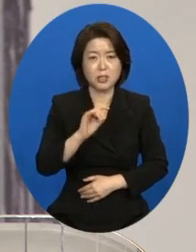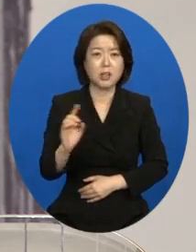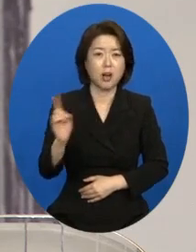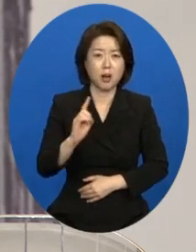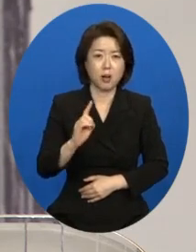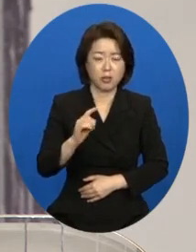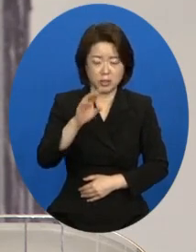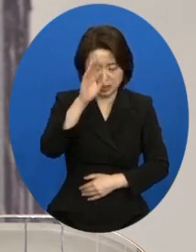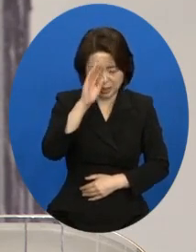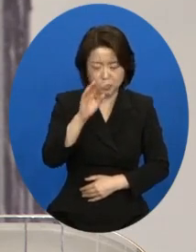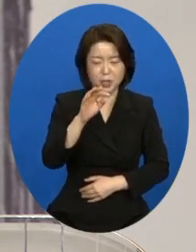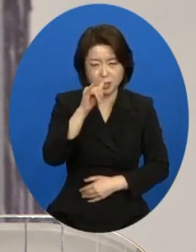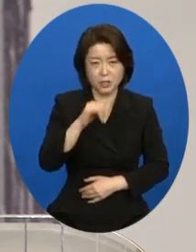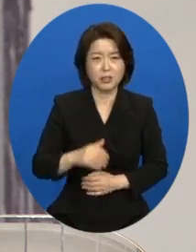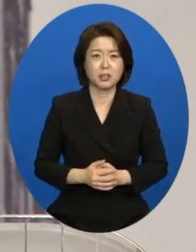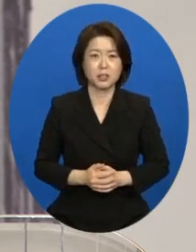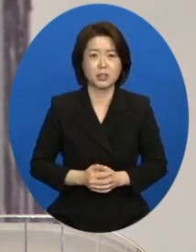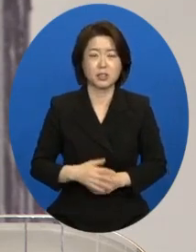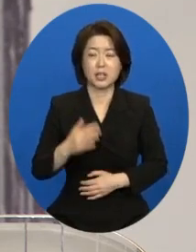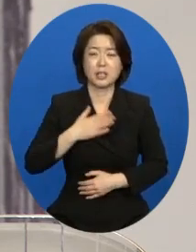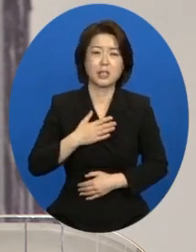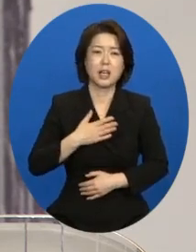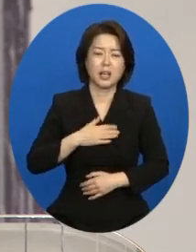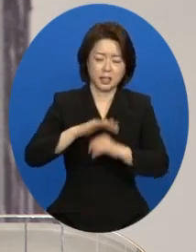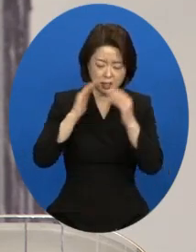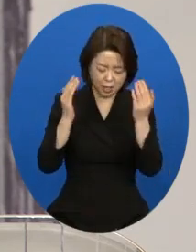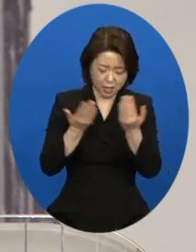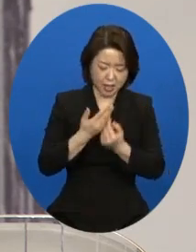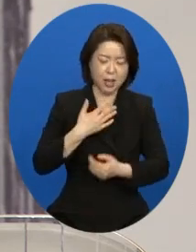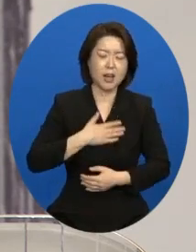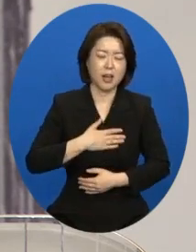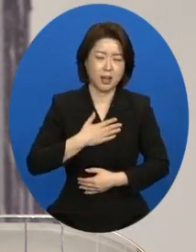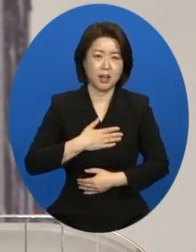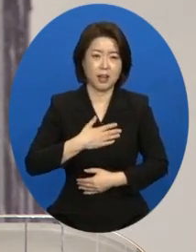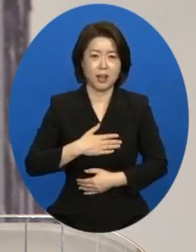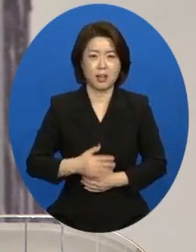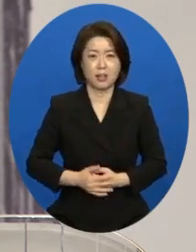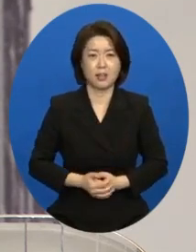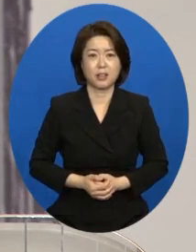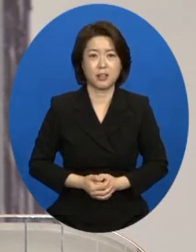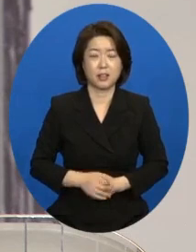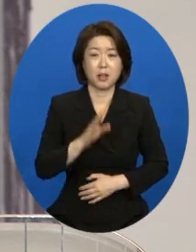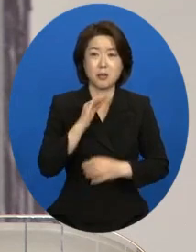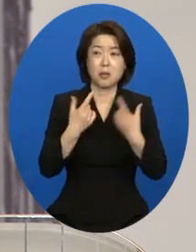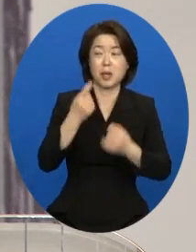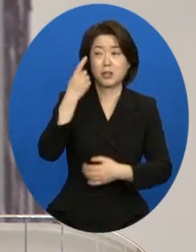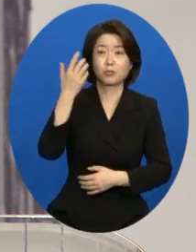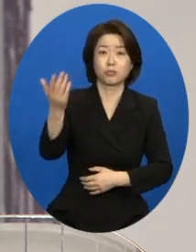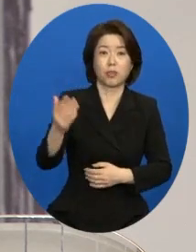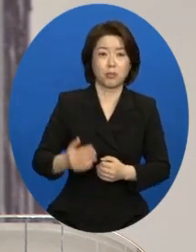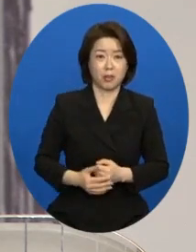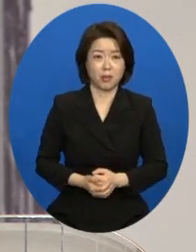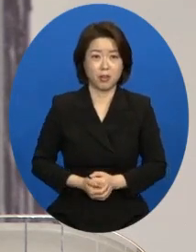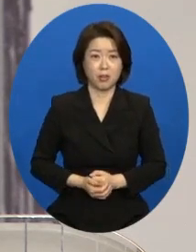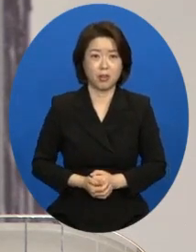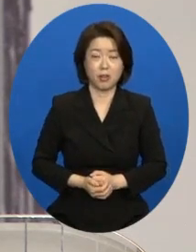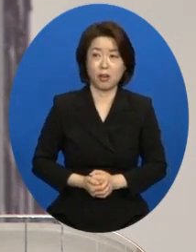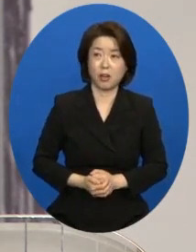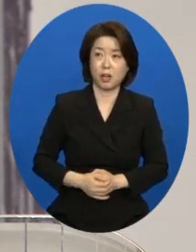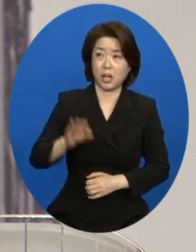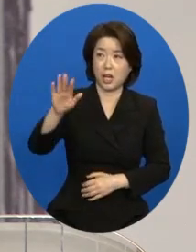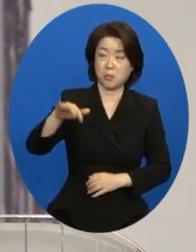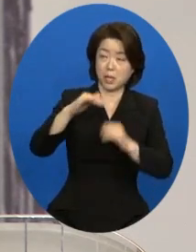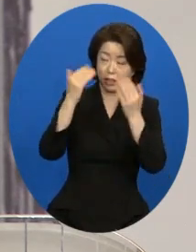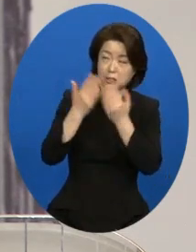어떤 질병이 있는지 아빠는 다 아니까. 마치 우리는 이렇게 물어요. 아빠 정말 다